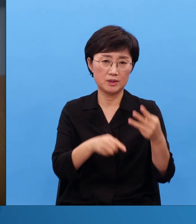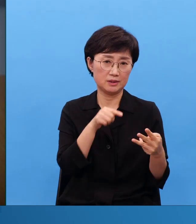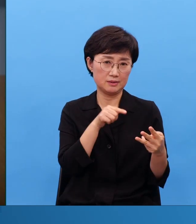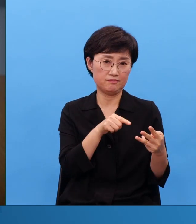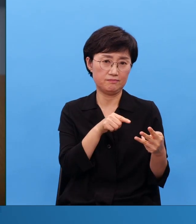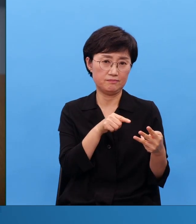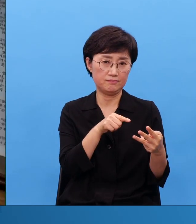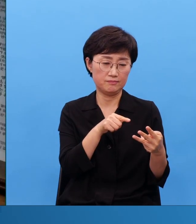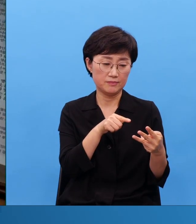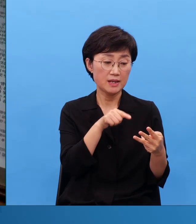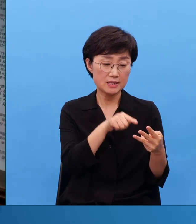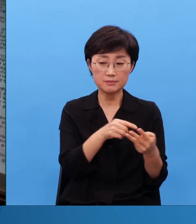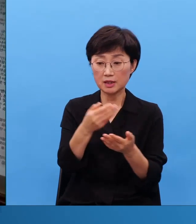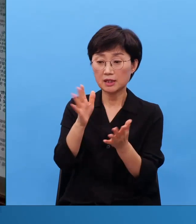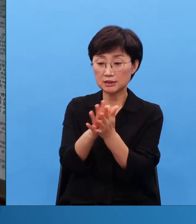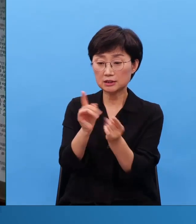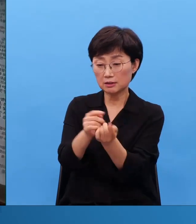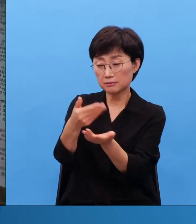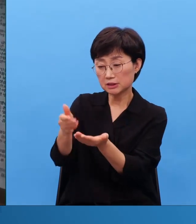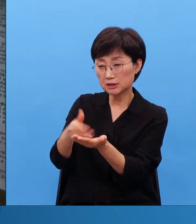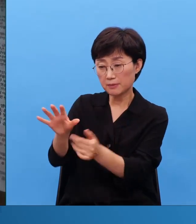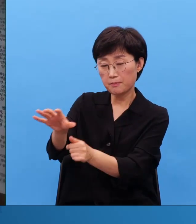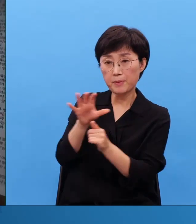언약을 작품화한 것입니다.